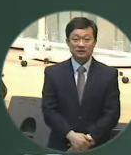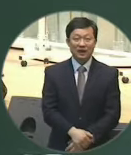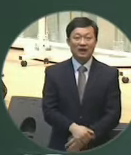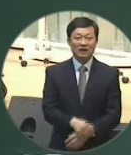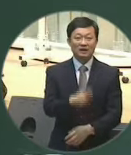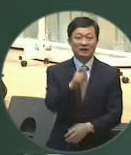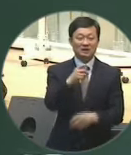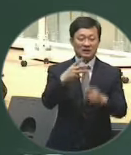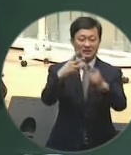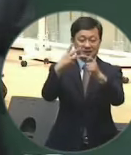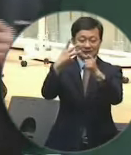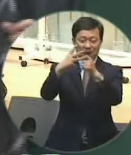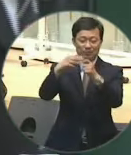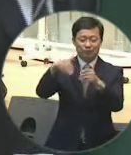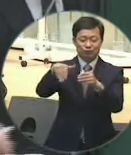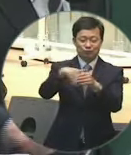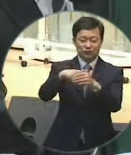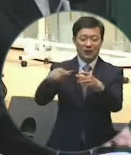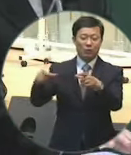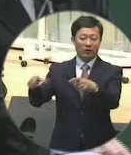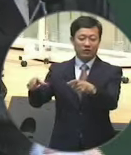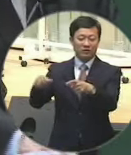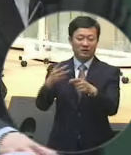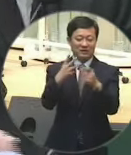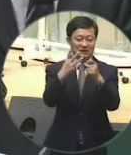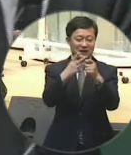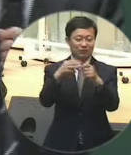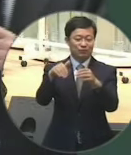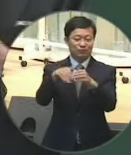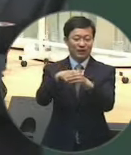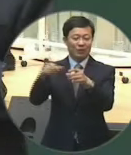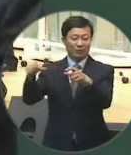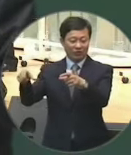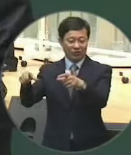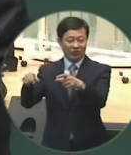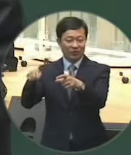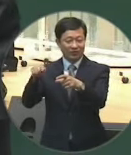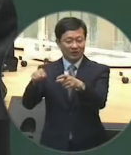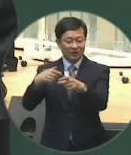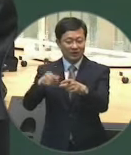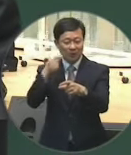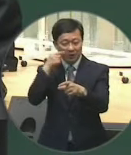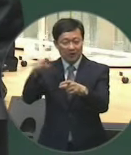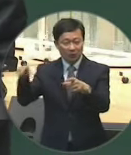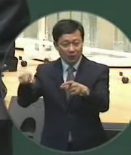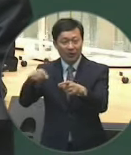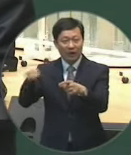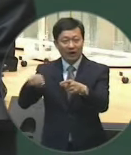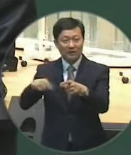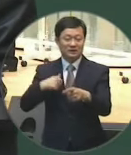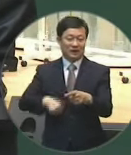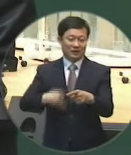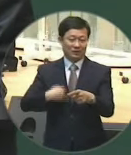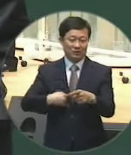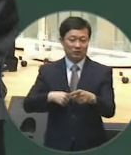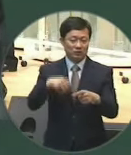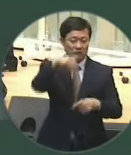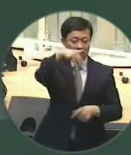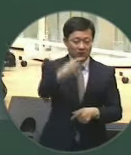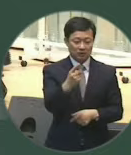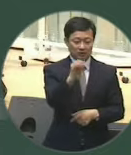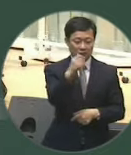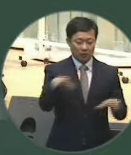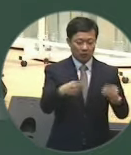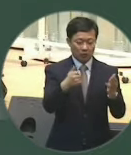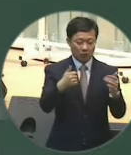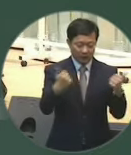있는 자녀들입니다. Also the children called TCK, third culture kids. 우리 총회가 이걸 제대로 기도해야 돼요. For our General Assembly, we need to